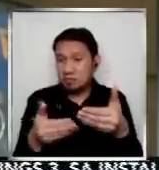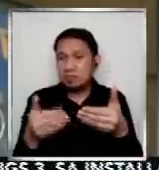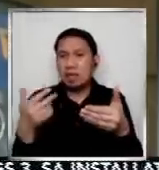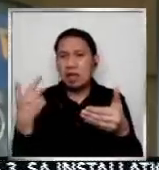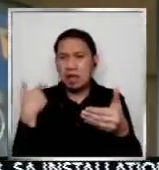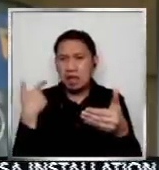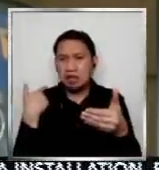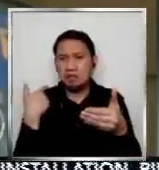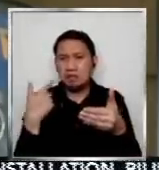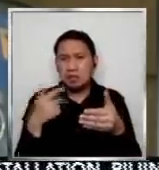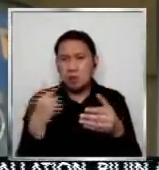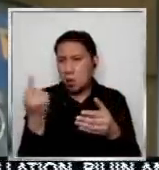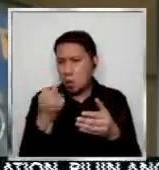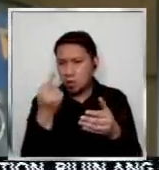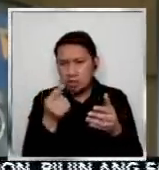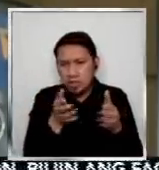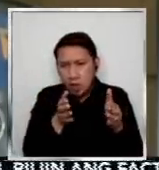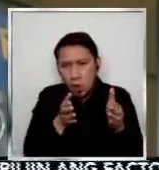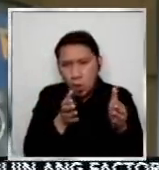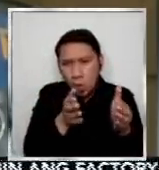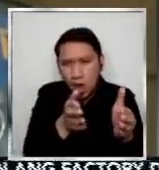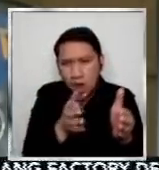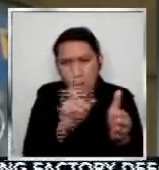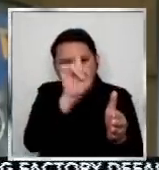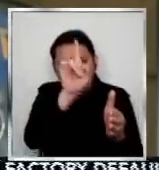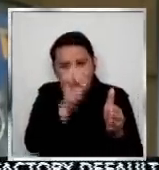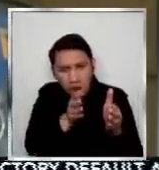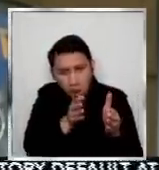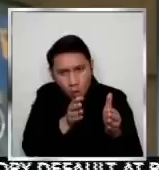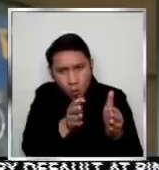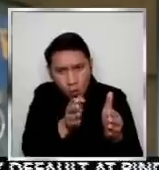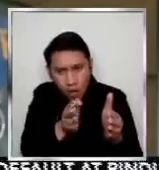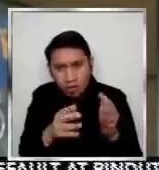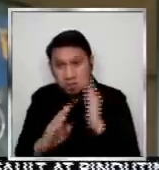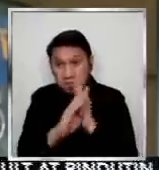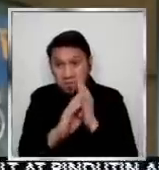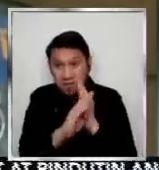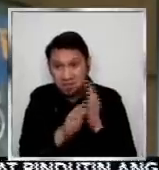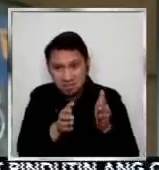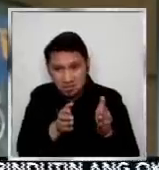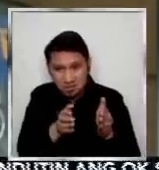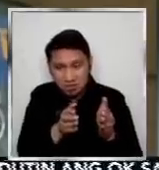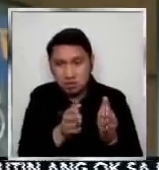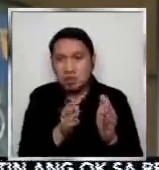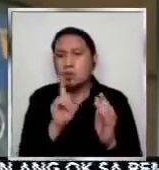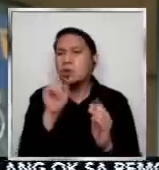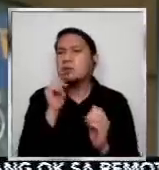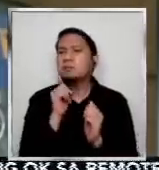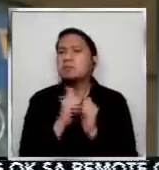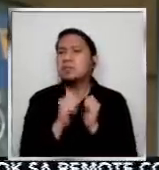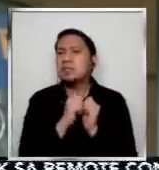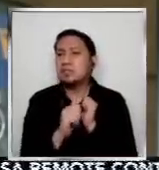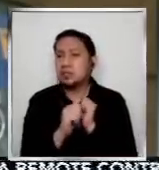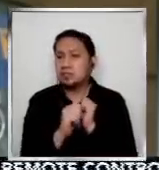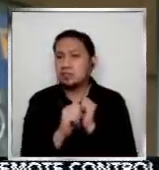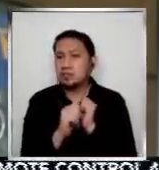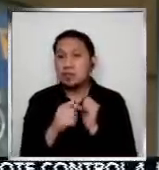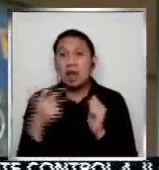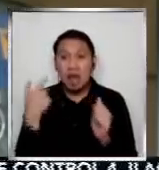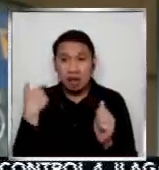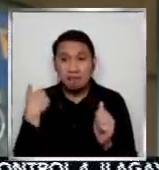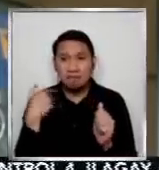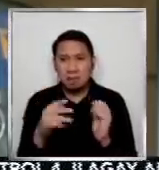lane sa EDSA, mid lane. Ibig sabihin, may tatakbo dyan na